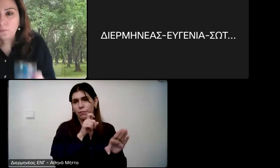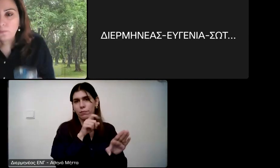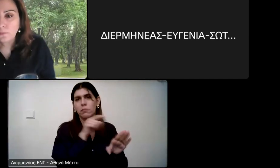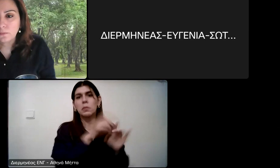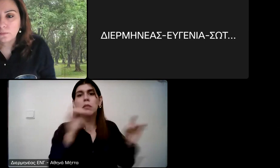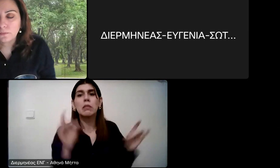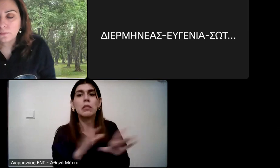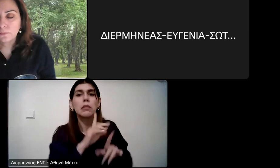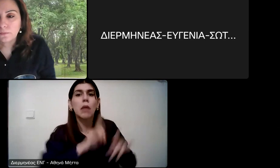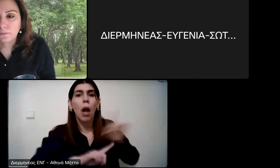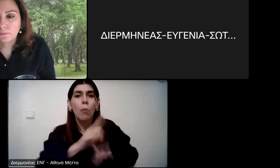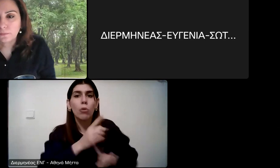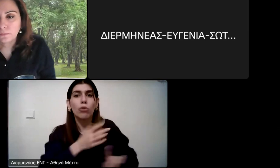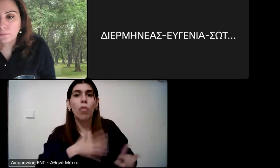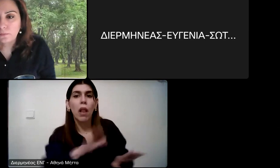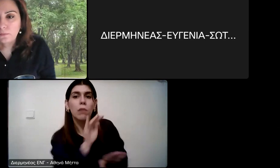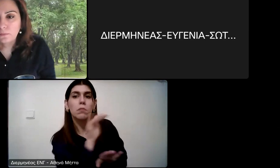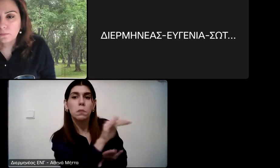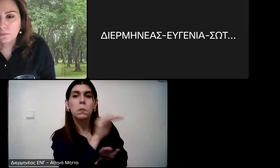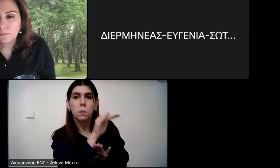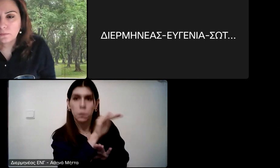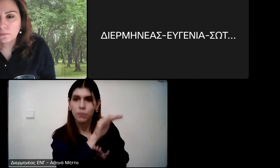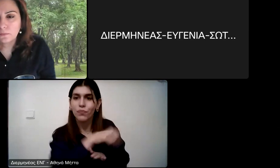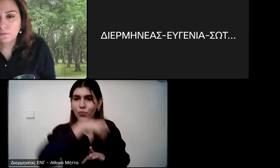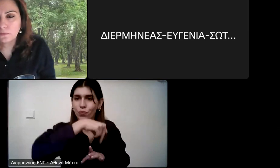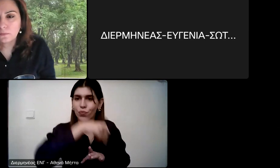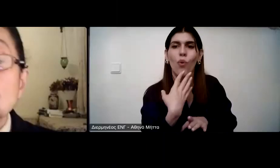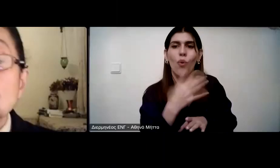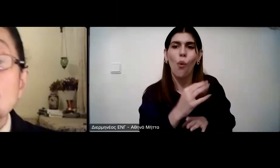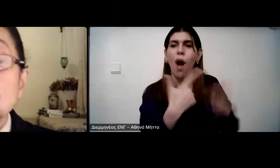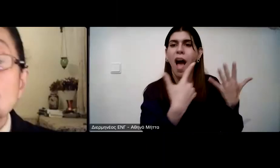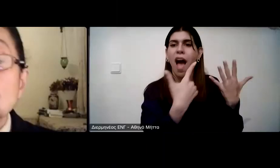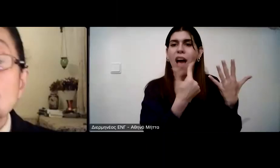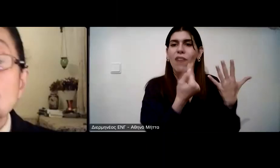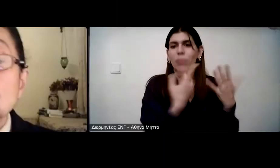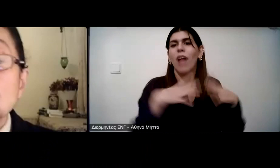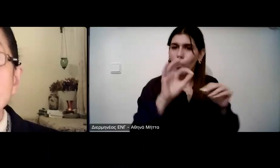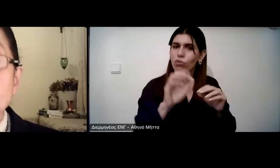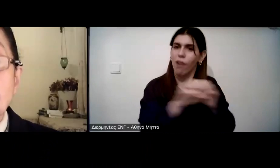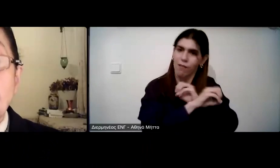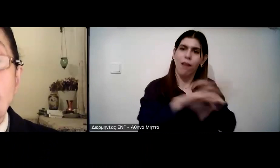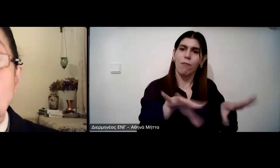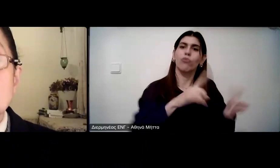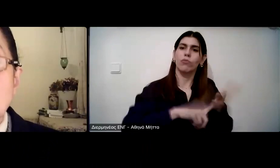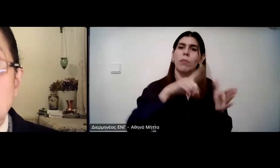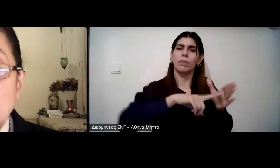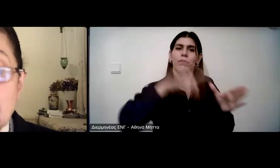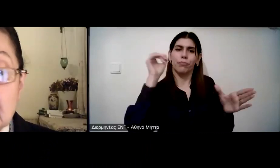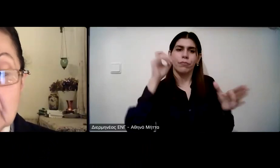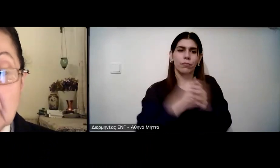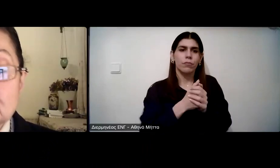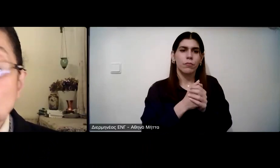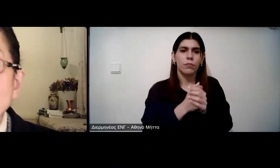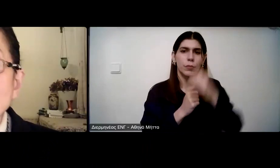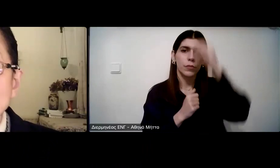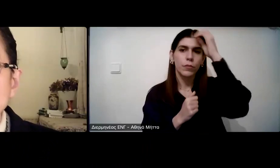Αν υπάρχει κάποια ερώτηση, γιατί στις 7.30 μας το είχε δηλώσει αυτό ότι θα πρέπει να αποχωρήσει. Άρα, η